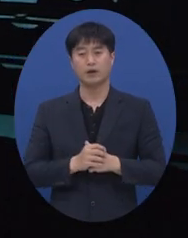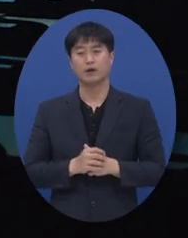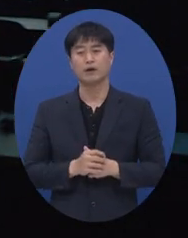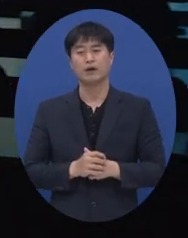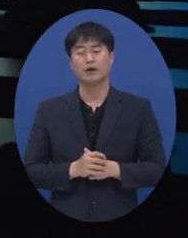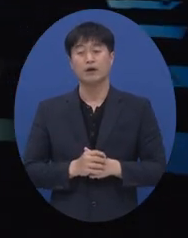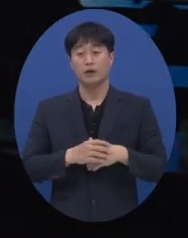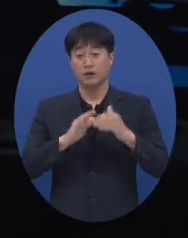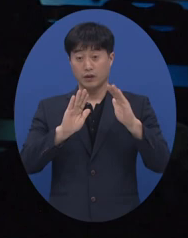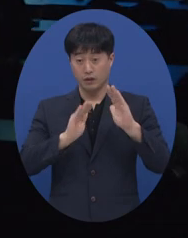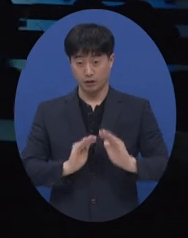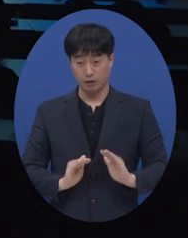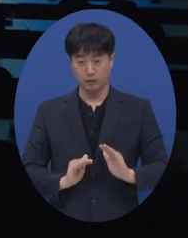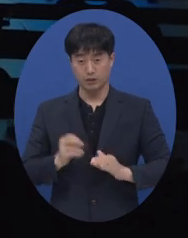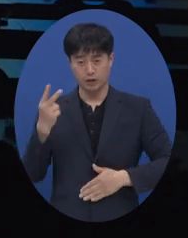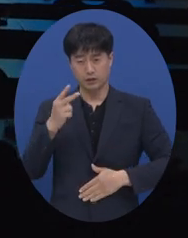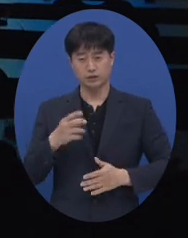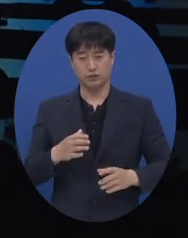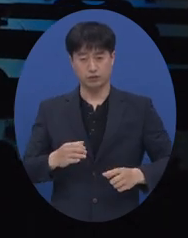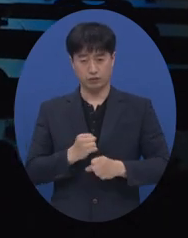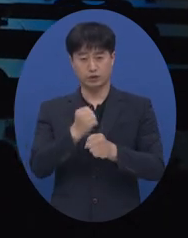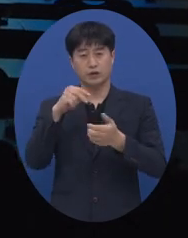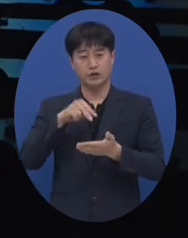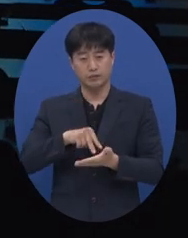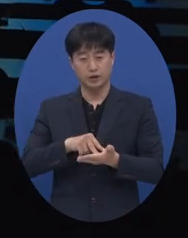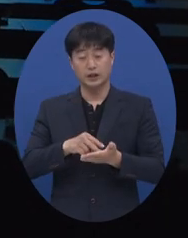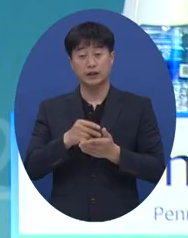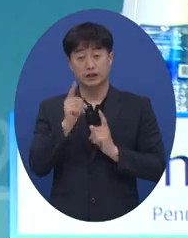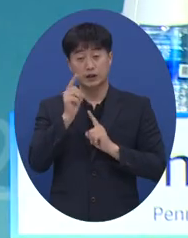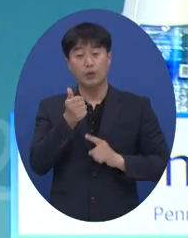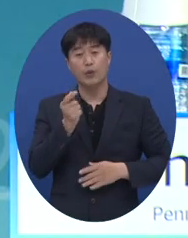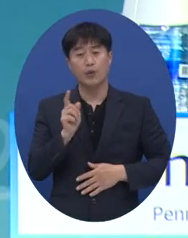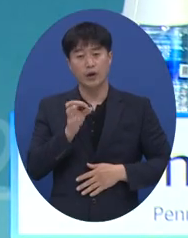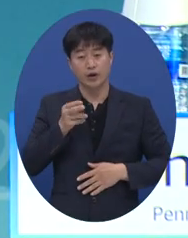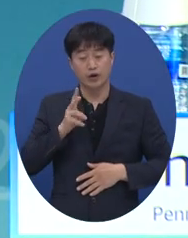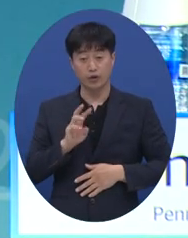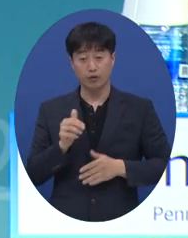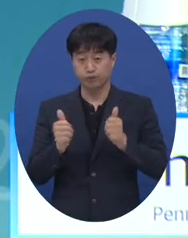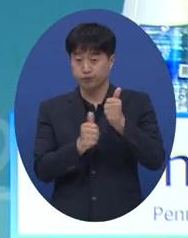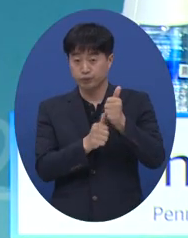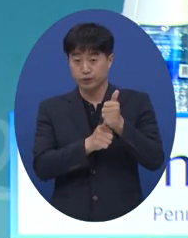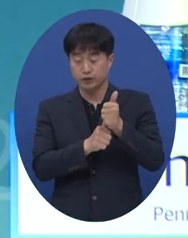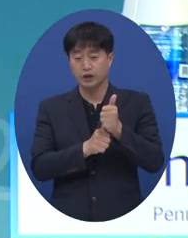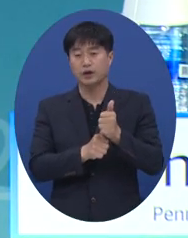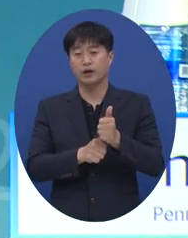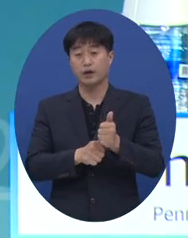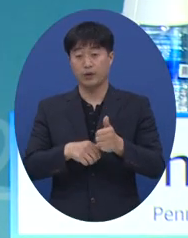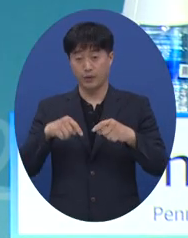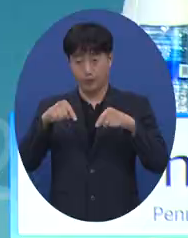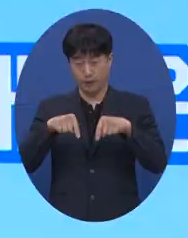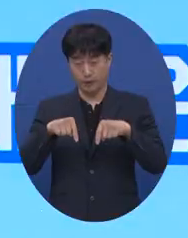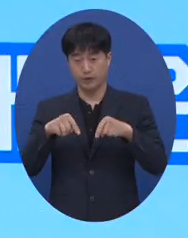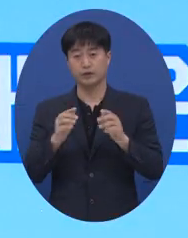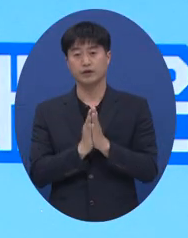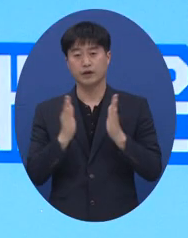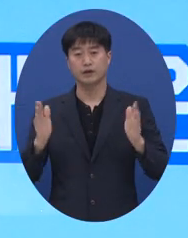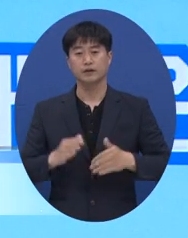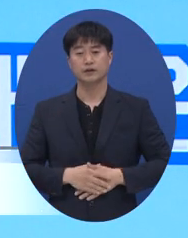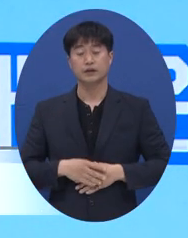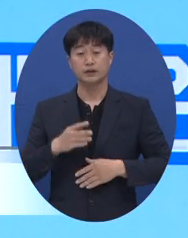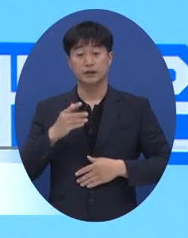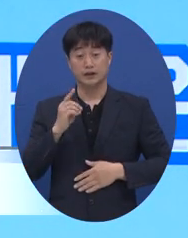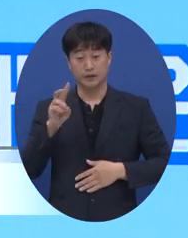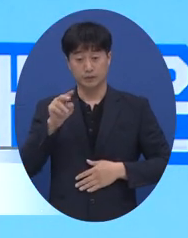포럼에서 나온 논의들을 다시 한번 정리하는 차원에서 이화영 경기도 평화부지사 주재로 라운드 테이블이 열렸습니다.